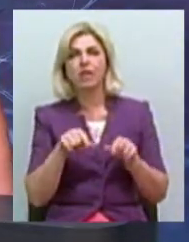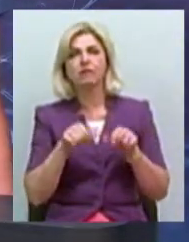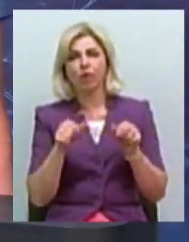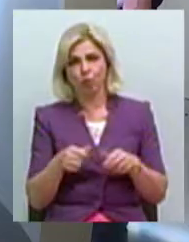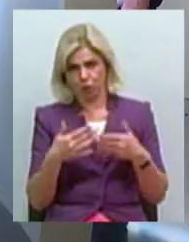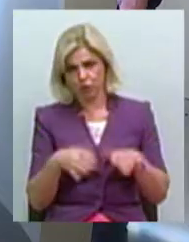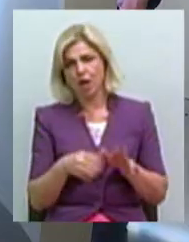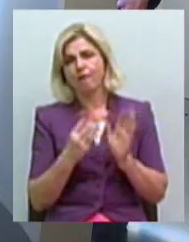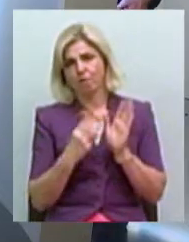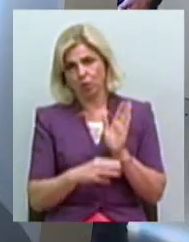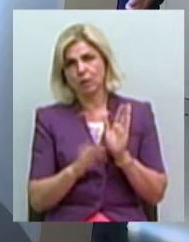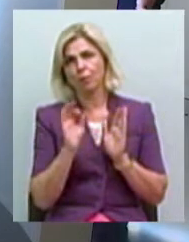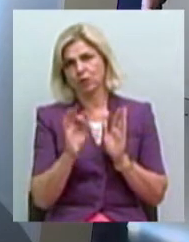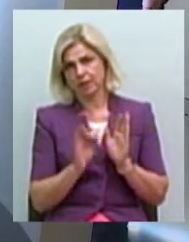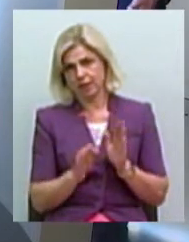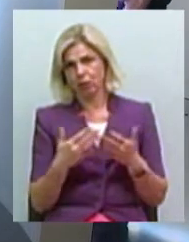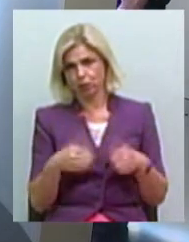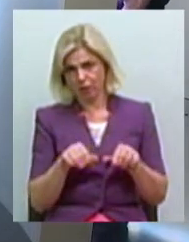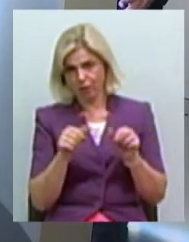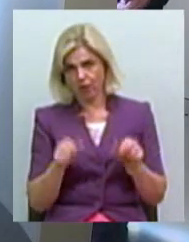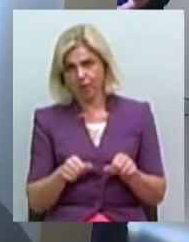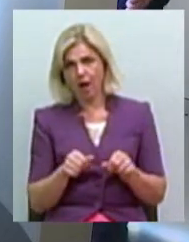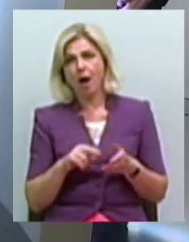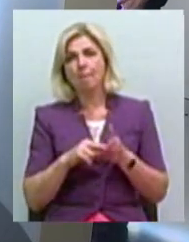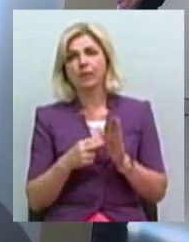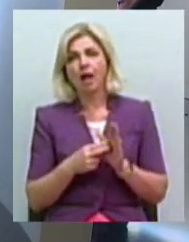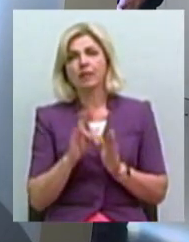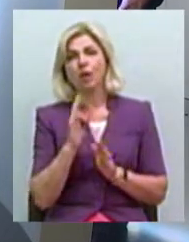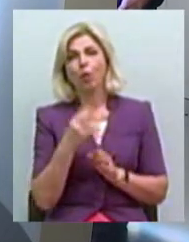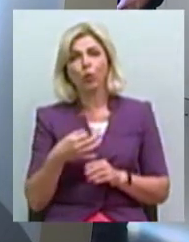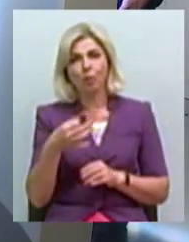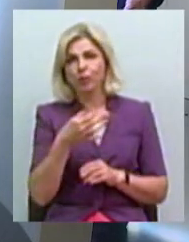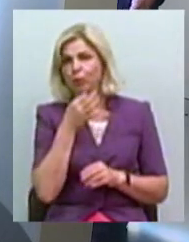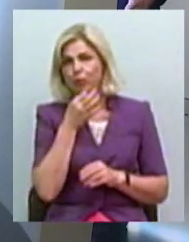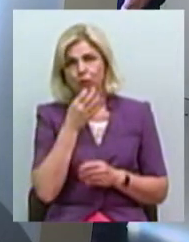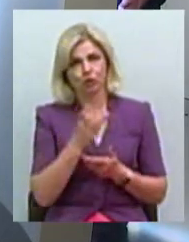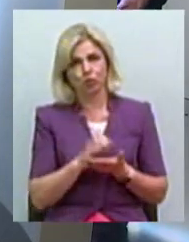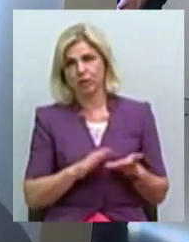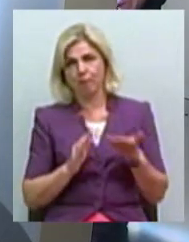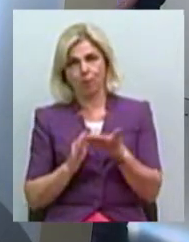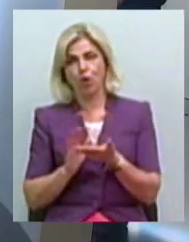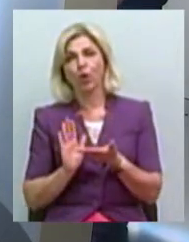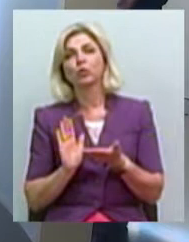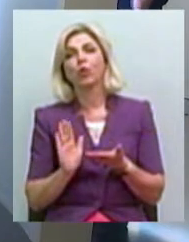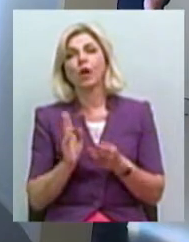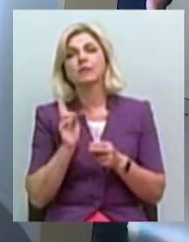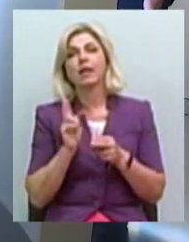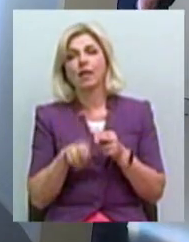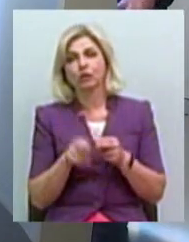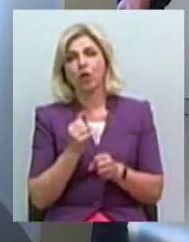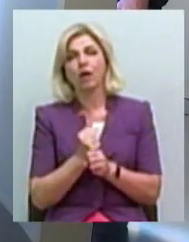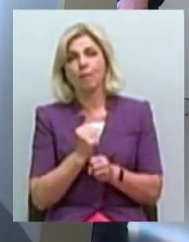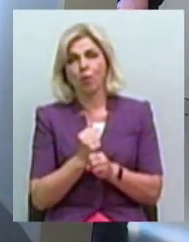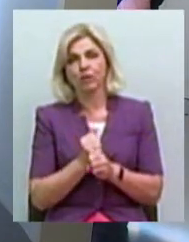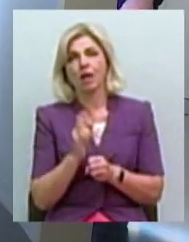80%. Перспективний план Миколаївської області, звичайно, що ще не поданий, тому що він тільки закінчується робота над